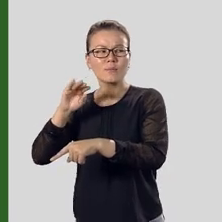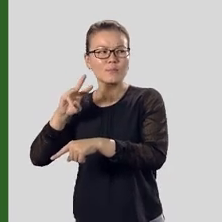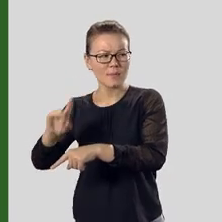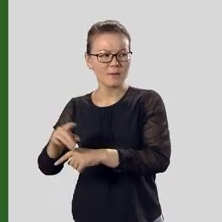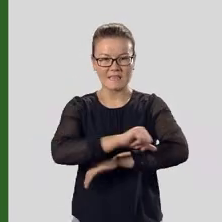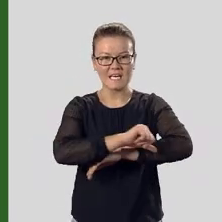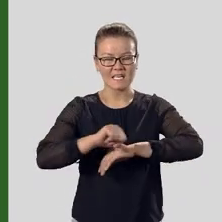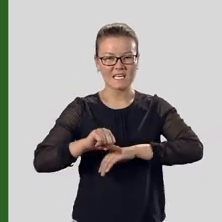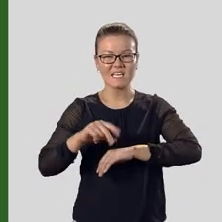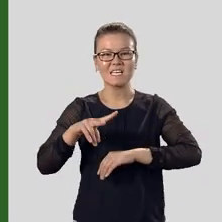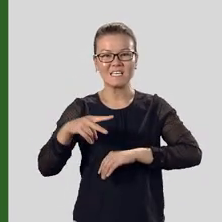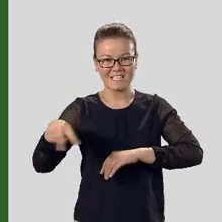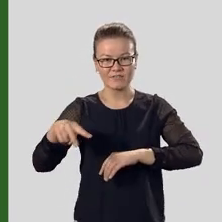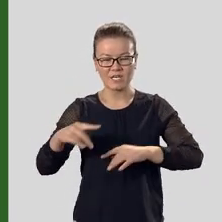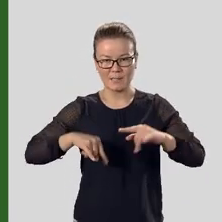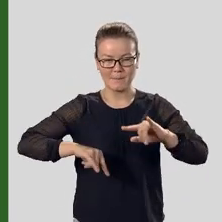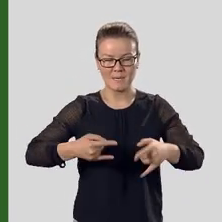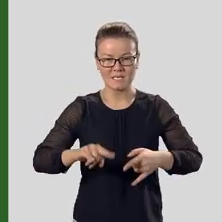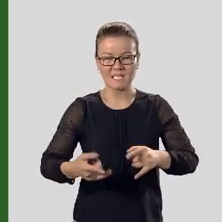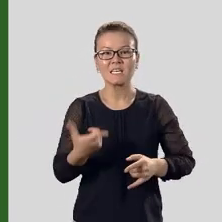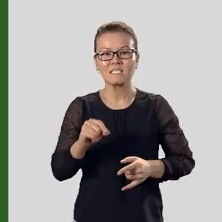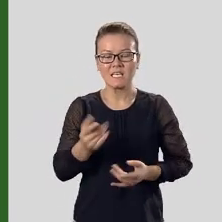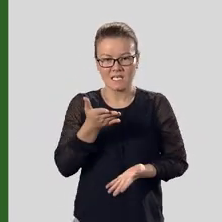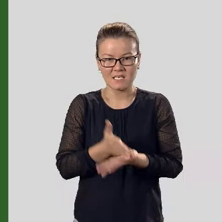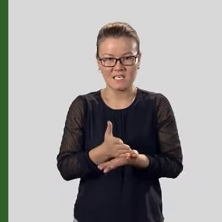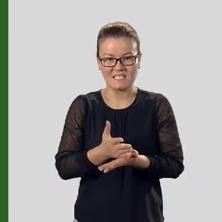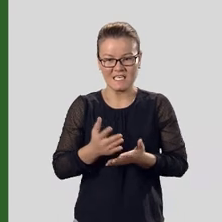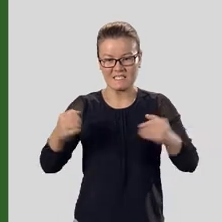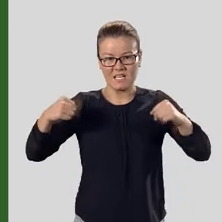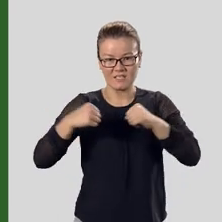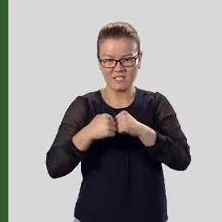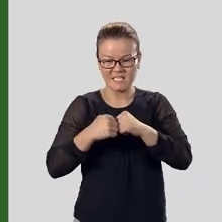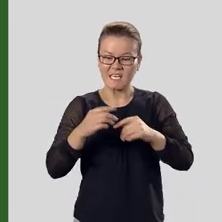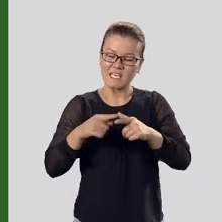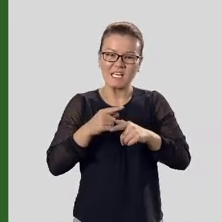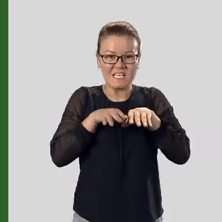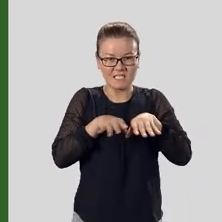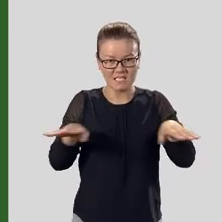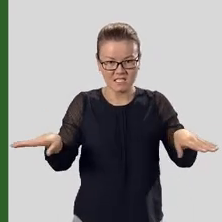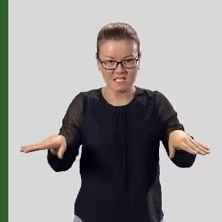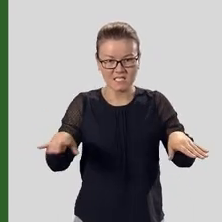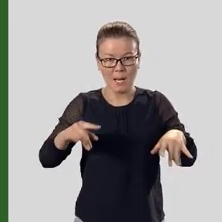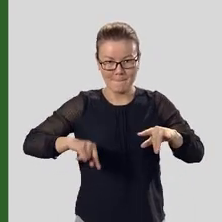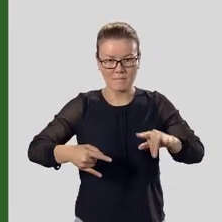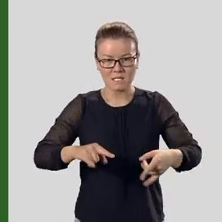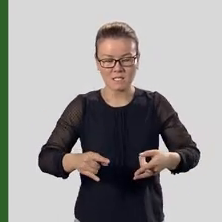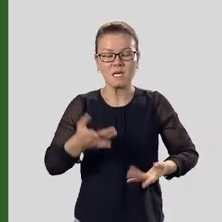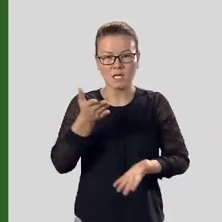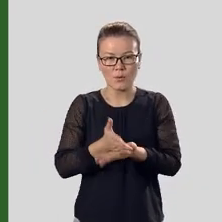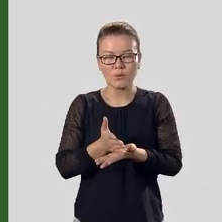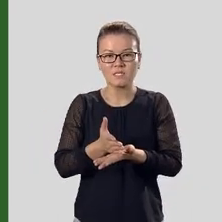На границах литосферных плит, где происходит столкновение или расхождение плит,